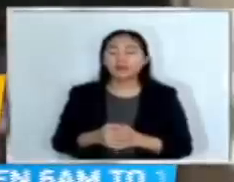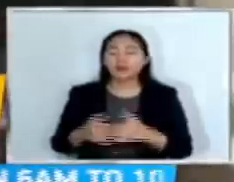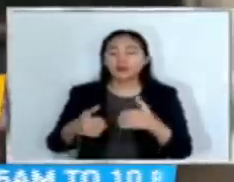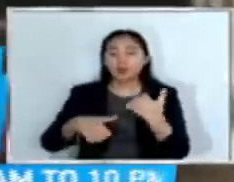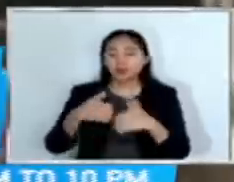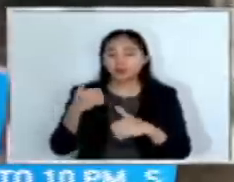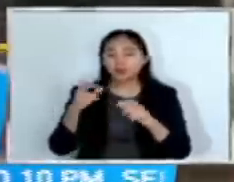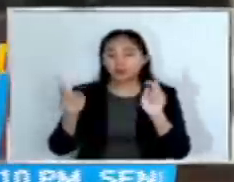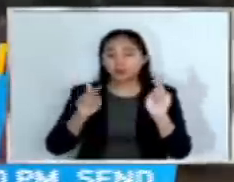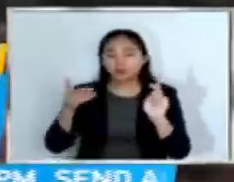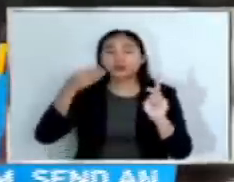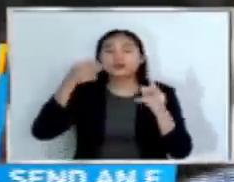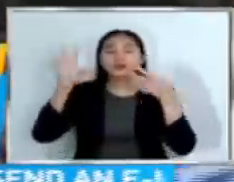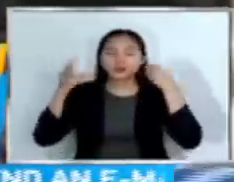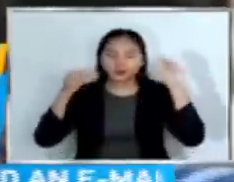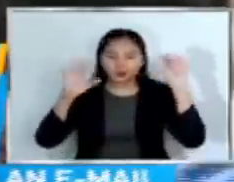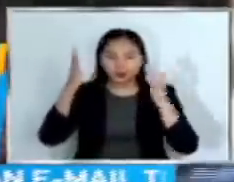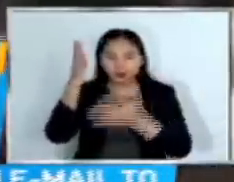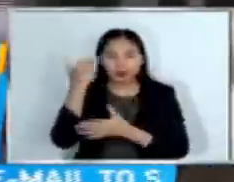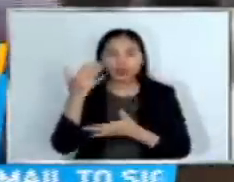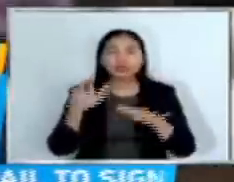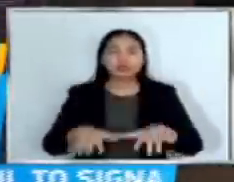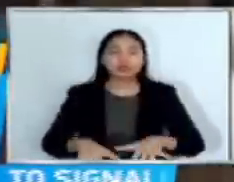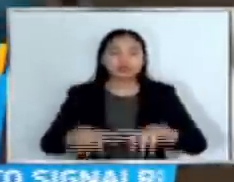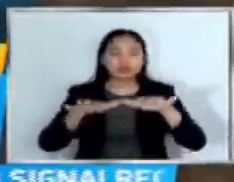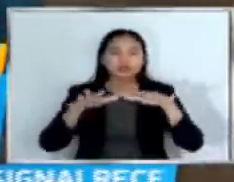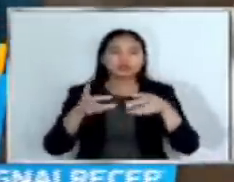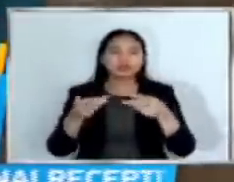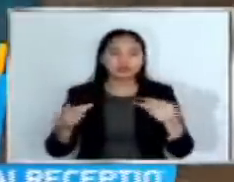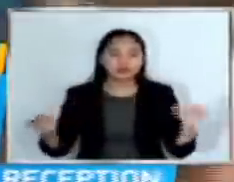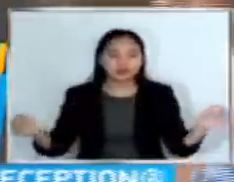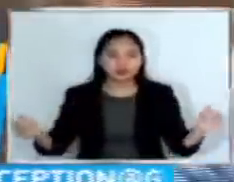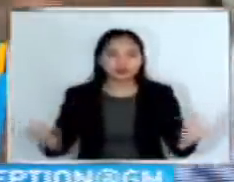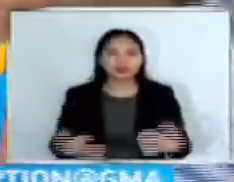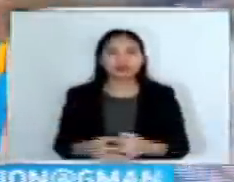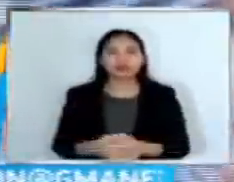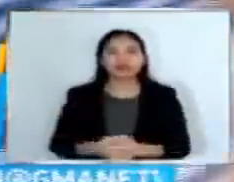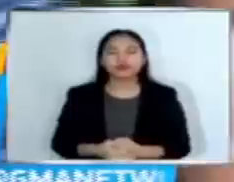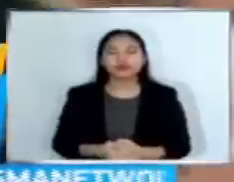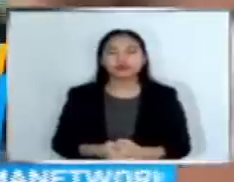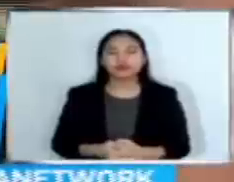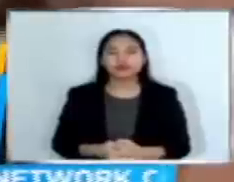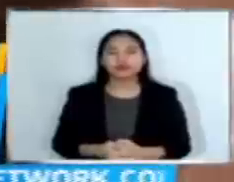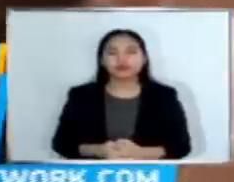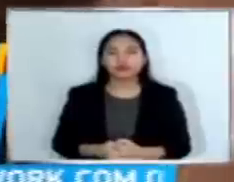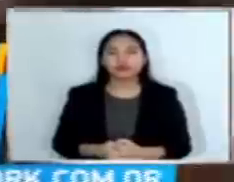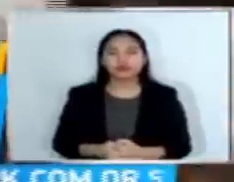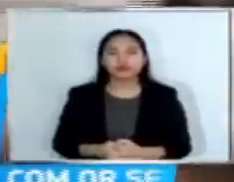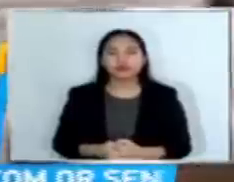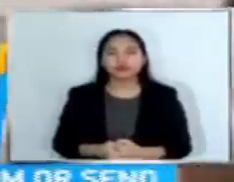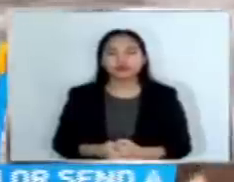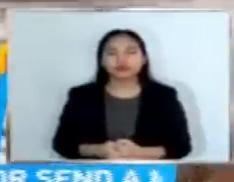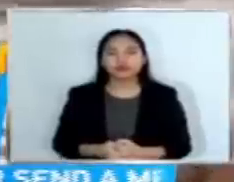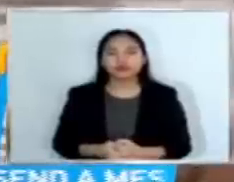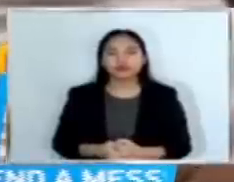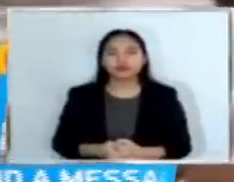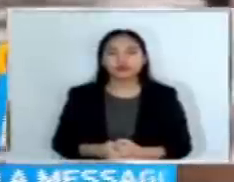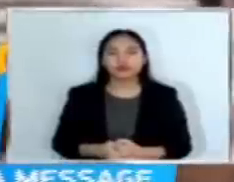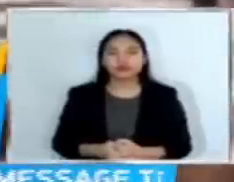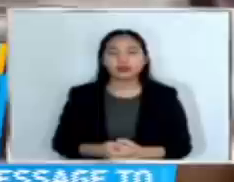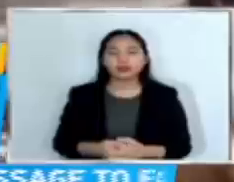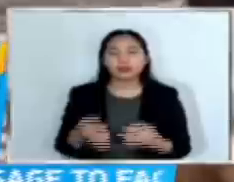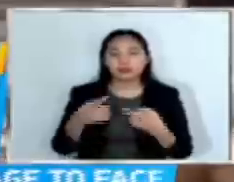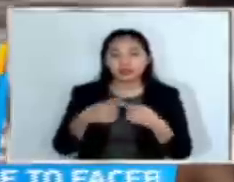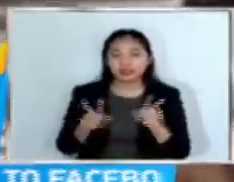dahil umigil na po yung panahon doon sa mga areas na yan. Pero ang peak counting po ng mga